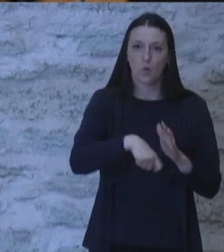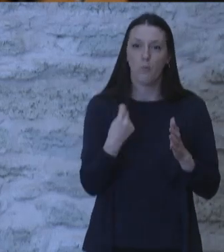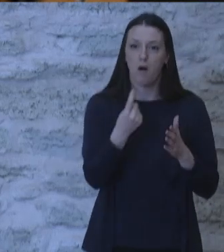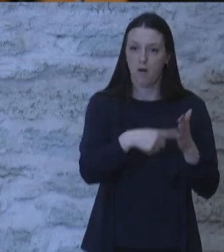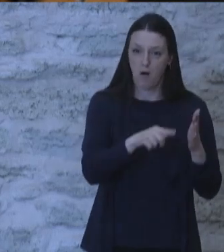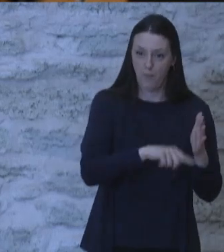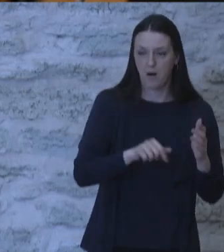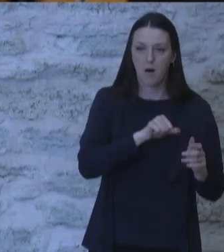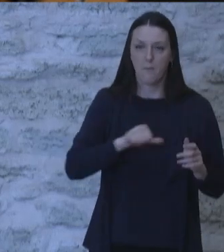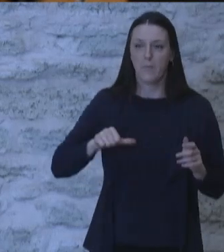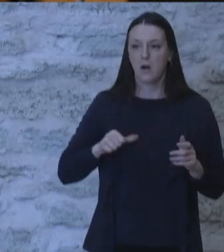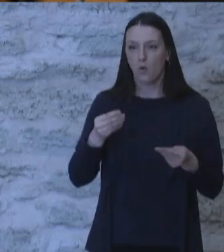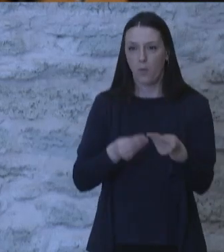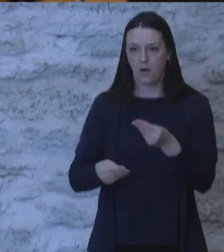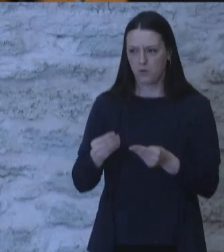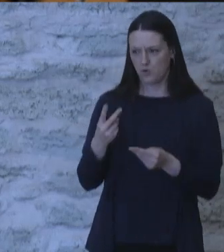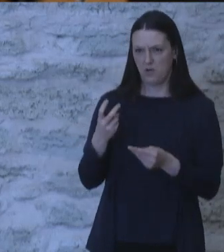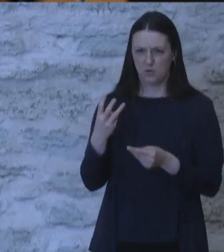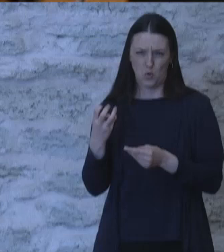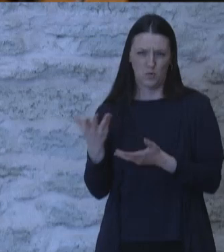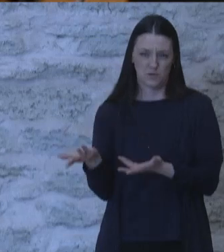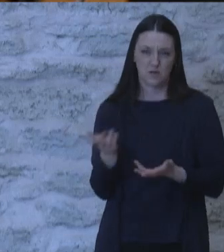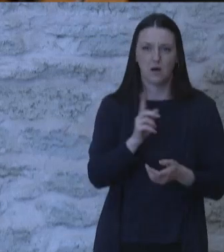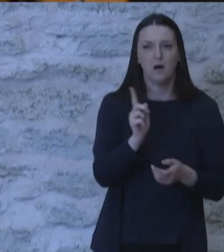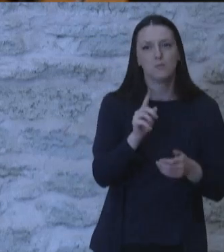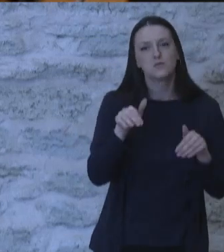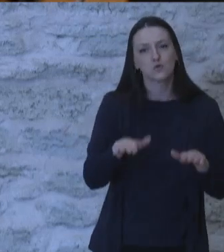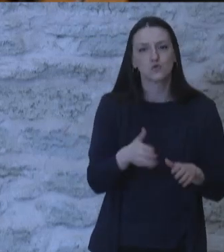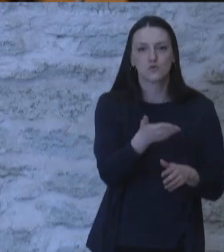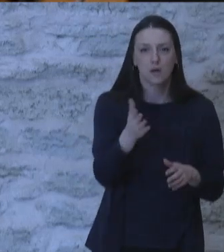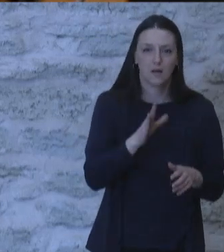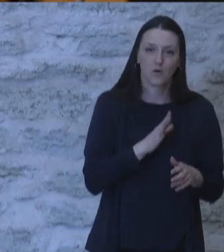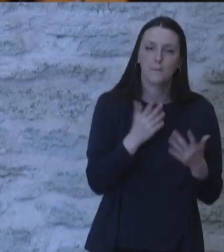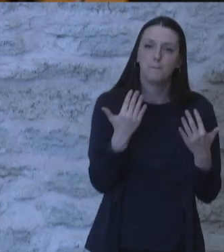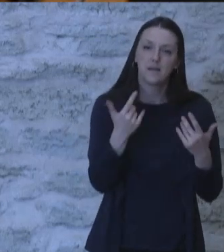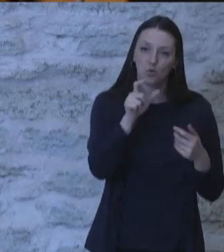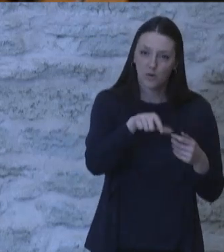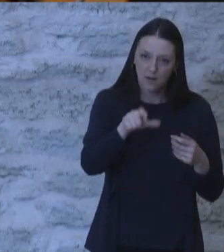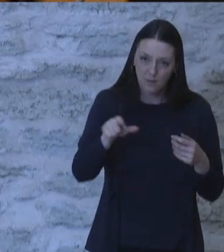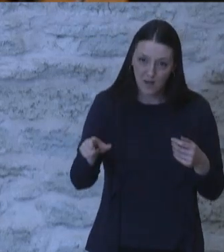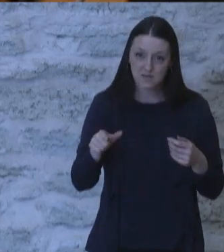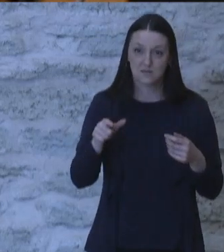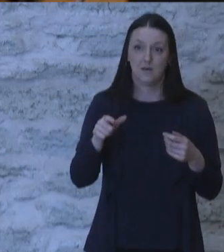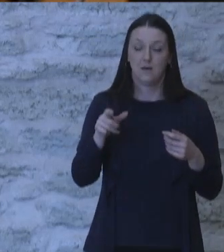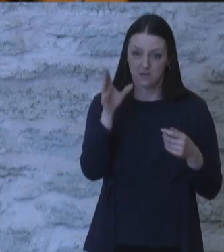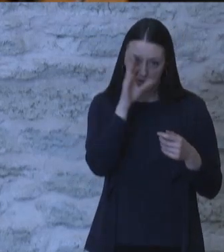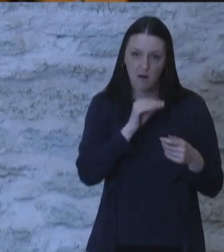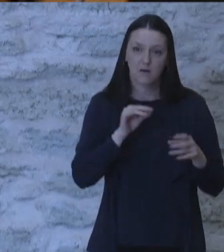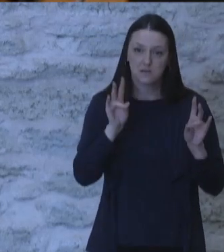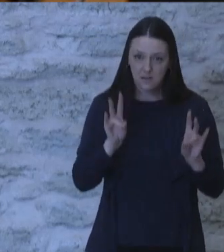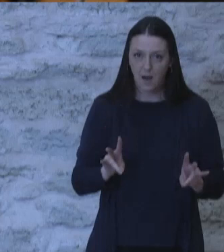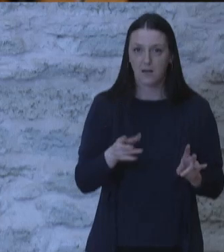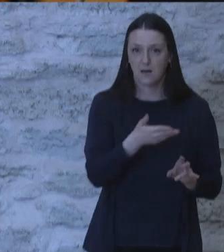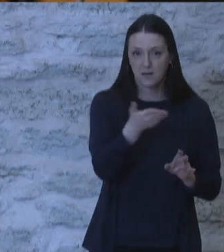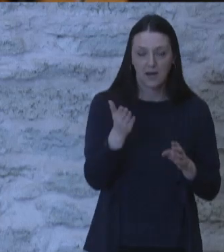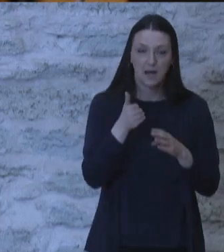seotud paar sada. Öelge palun, mis oli teie otsus? Mitu inimest sellest võimalikust 3500 saaks jääda teie poolt